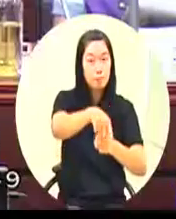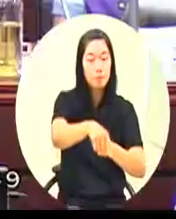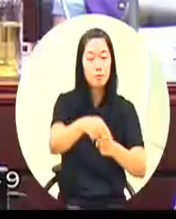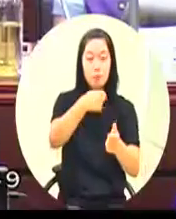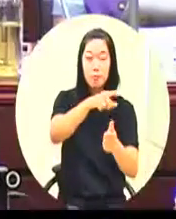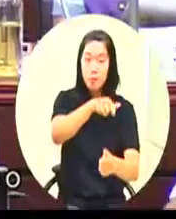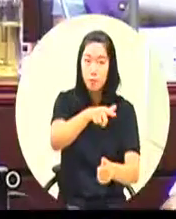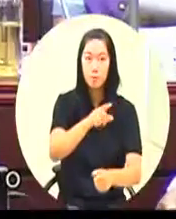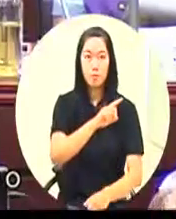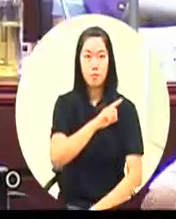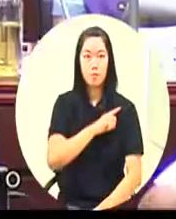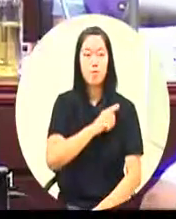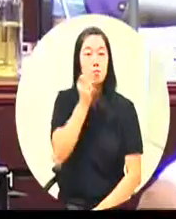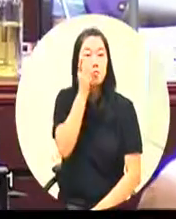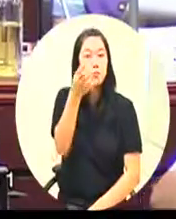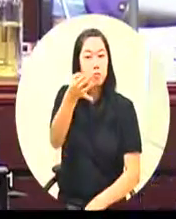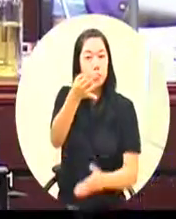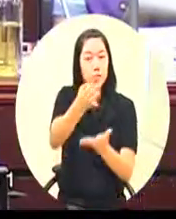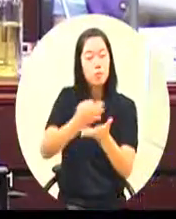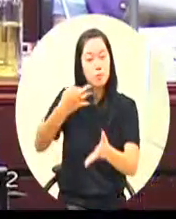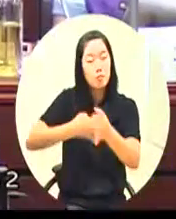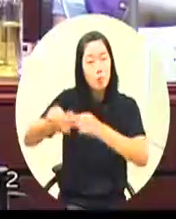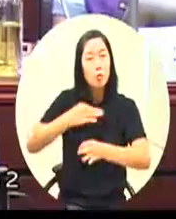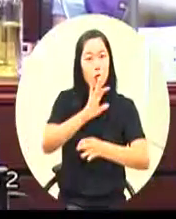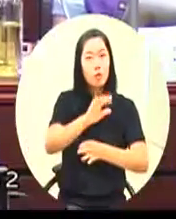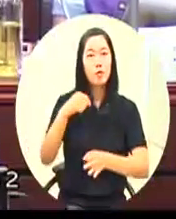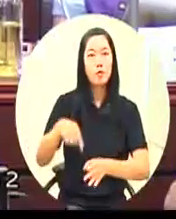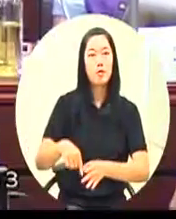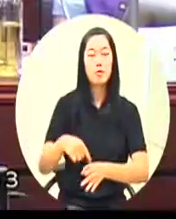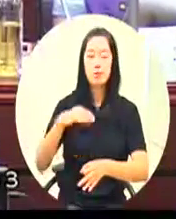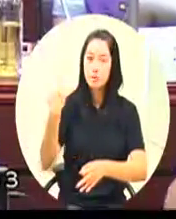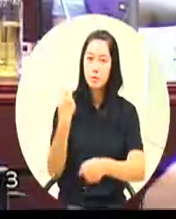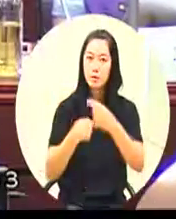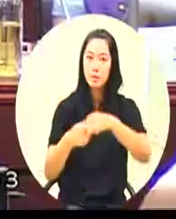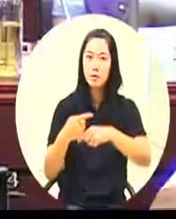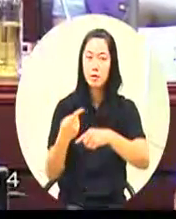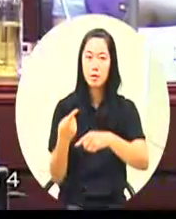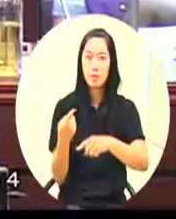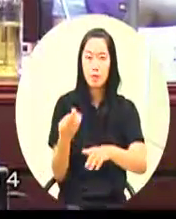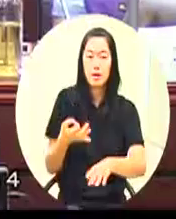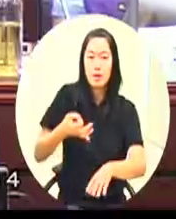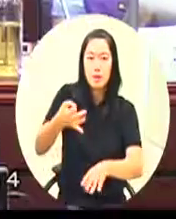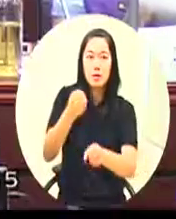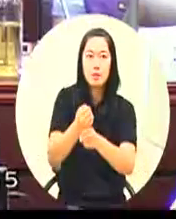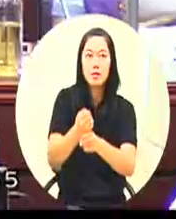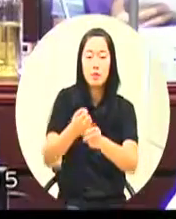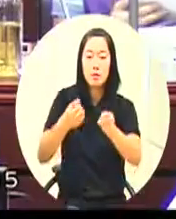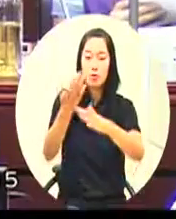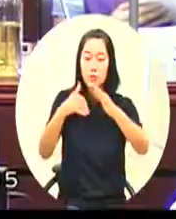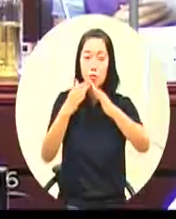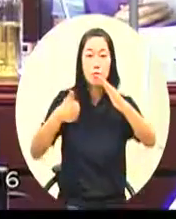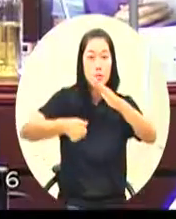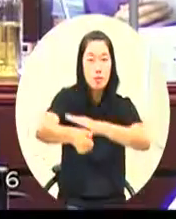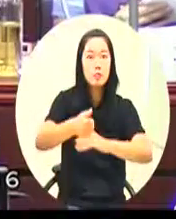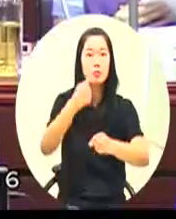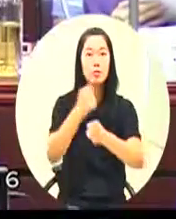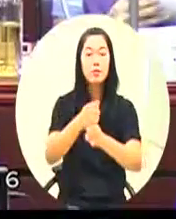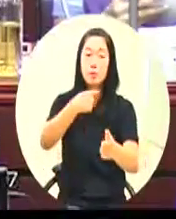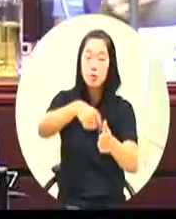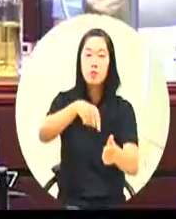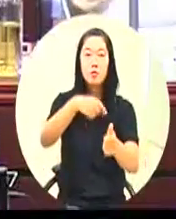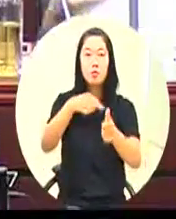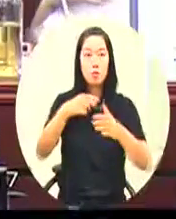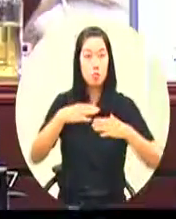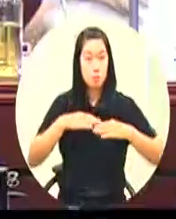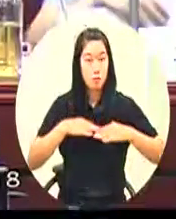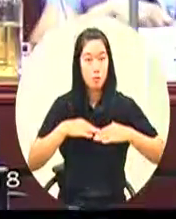只是用一个比较好的一个待遇，就3万块，他就刚好是闲守，而且他们也是在壮龄